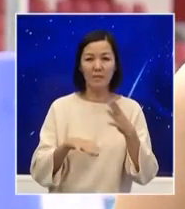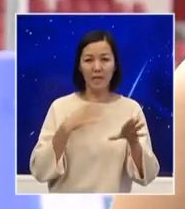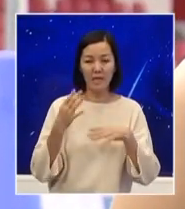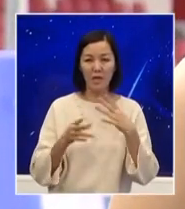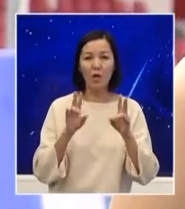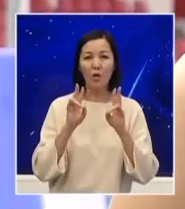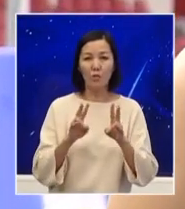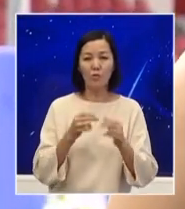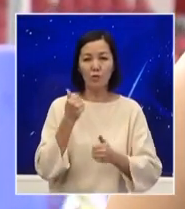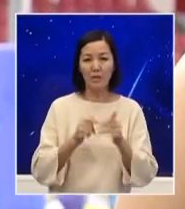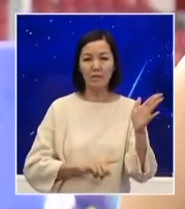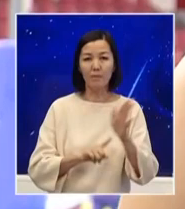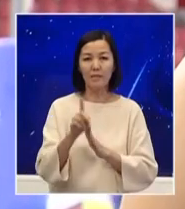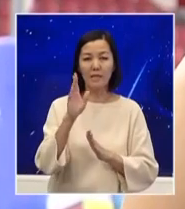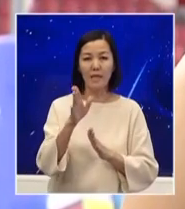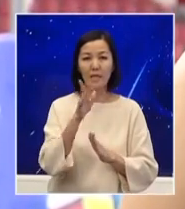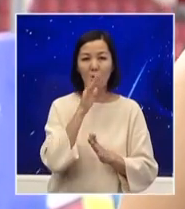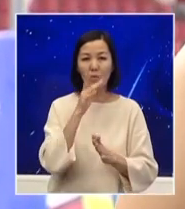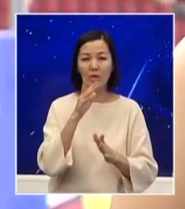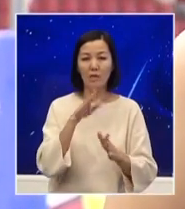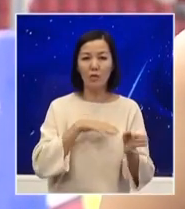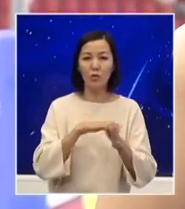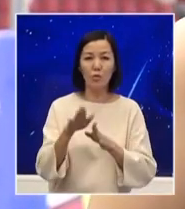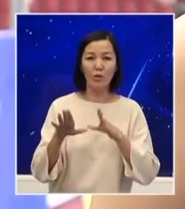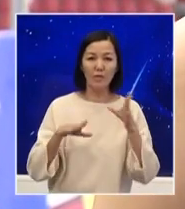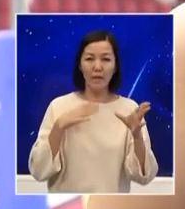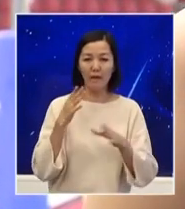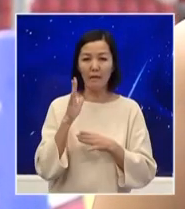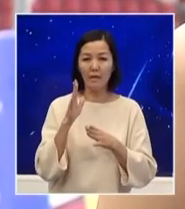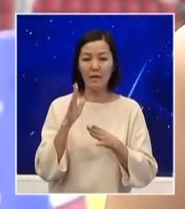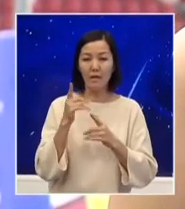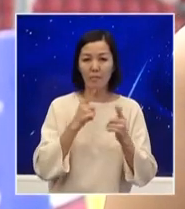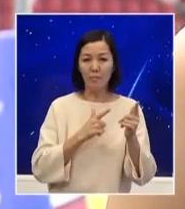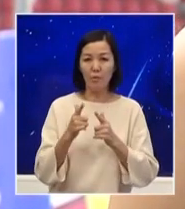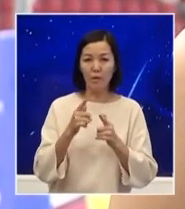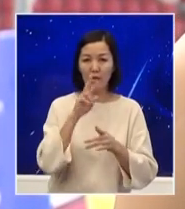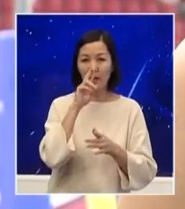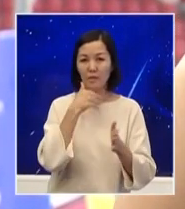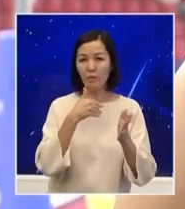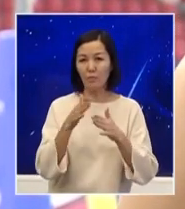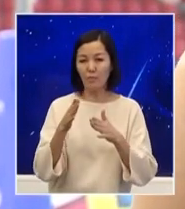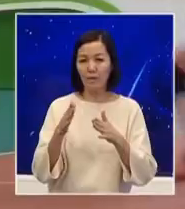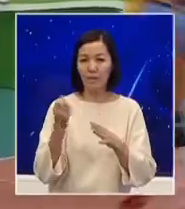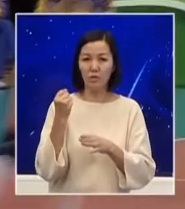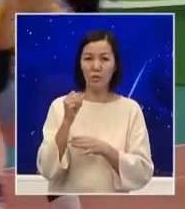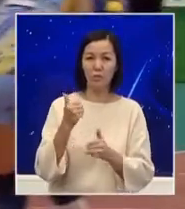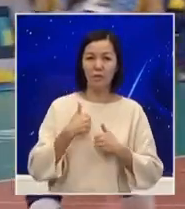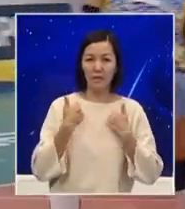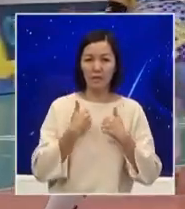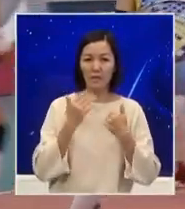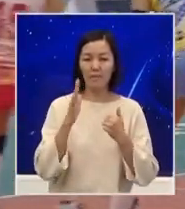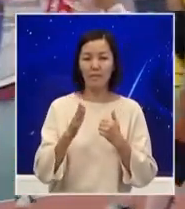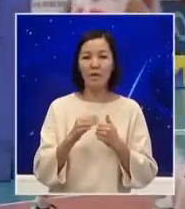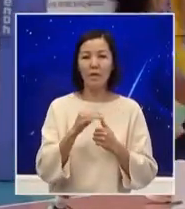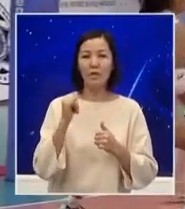Дегенмен жарыс енді басталды. Алдағы кезеңдерде біз толық спорттық бабымызға келеміз. Сол уақытта кеткен есені қайтаратын боламыз. Жетісу